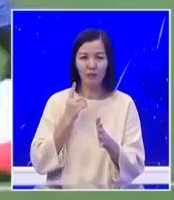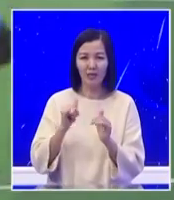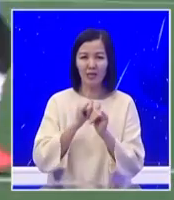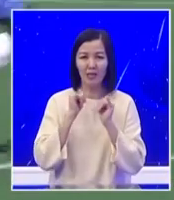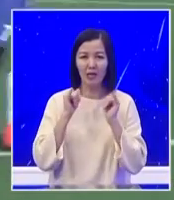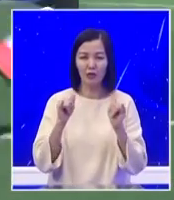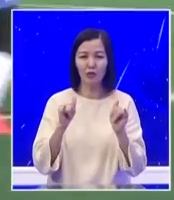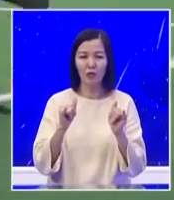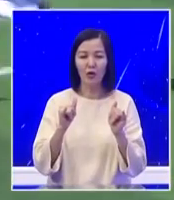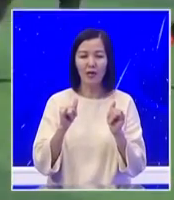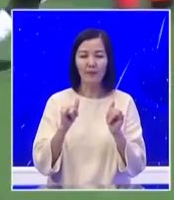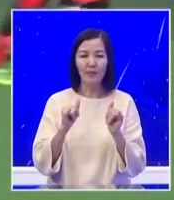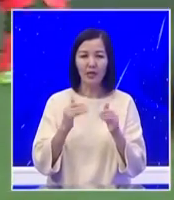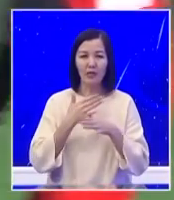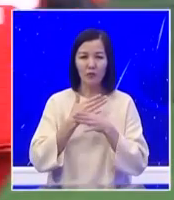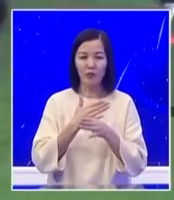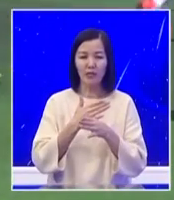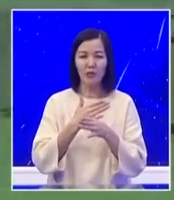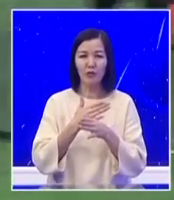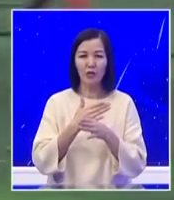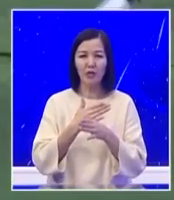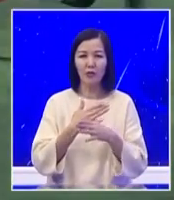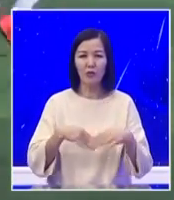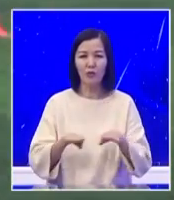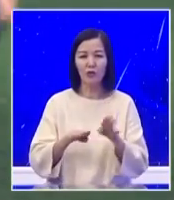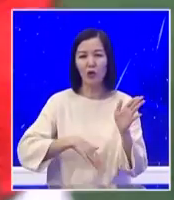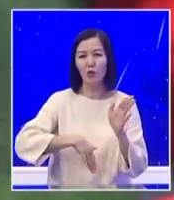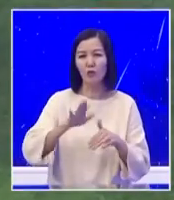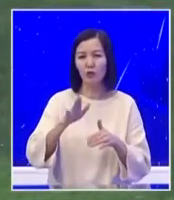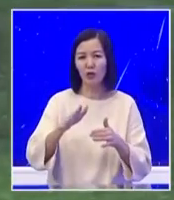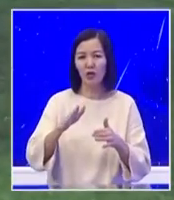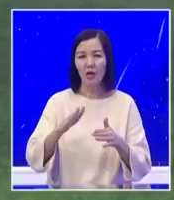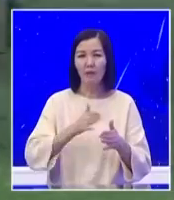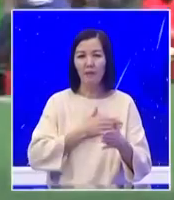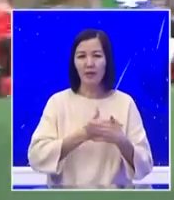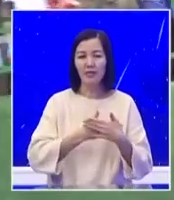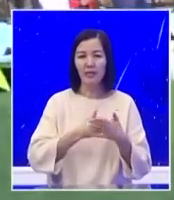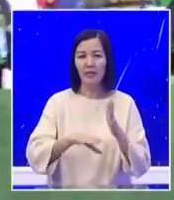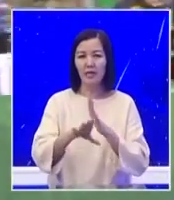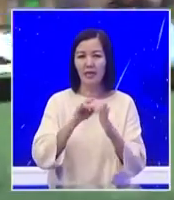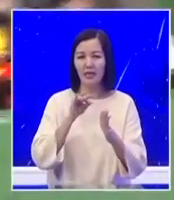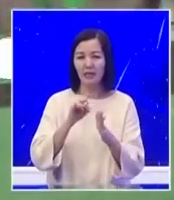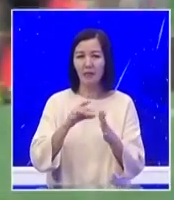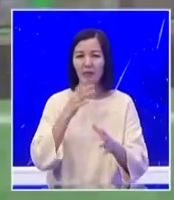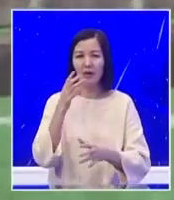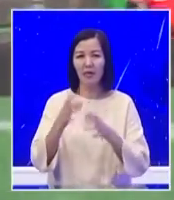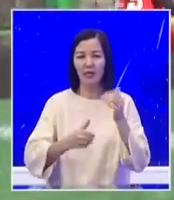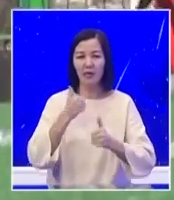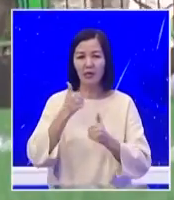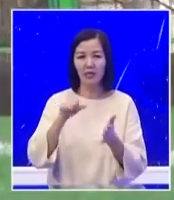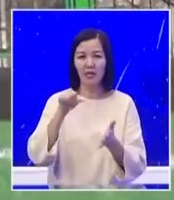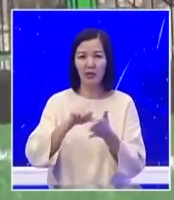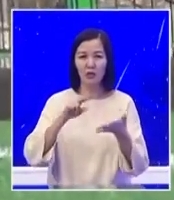арттырып, мол тәжірибе жинауына ықпал ету. Осы сында үздік өнермен көзге түскен аяқдопшыларды іріктеп алып, халықаралық жарысқа